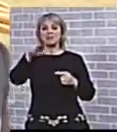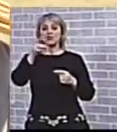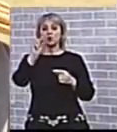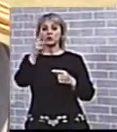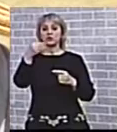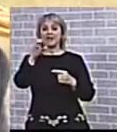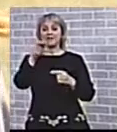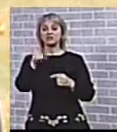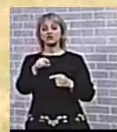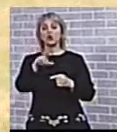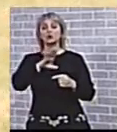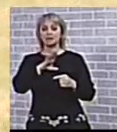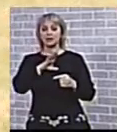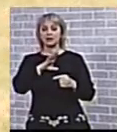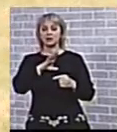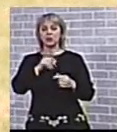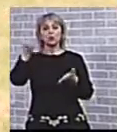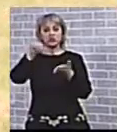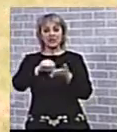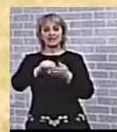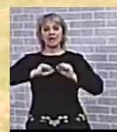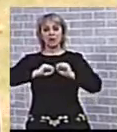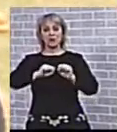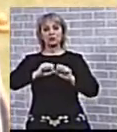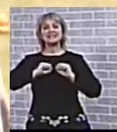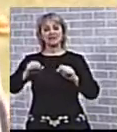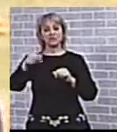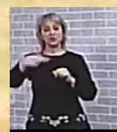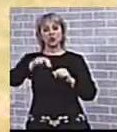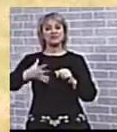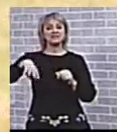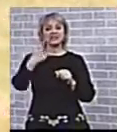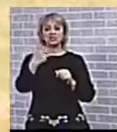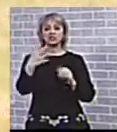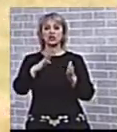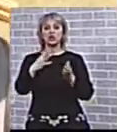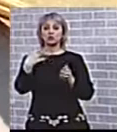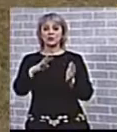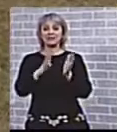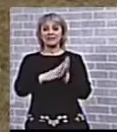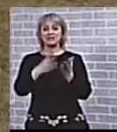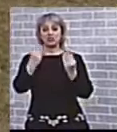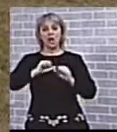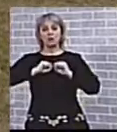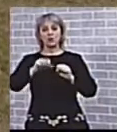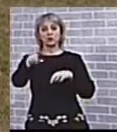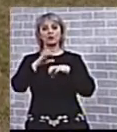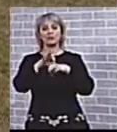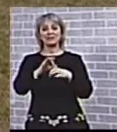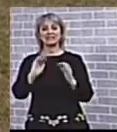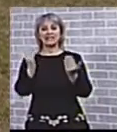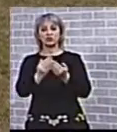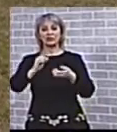Петрушкевич. Он был участником обороны Севастополя. Все 349 дней обороны он провел в